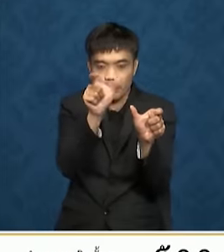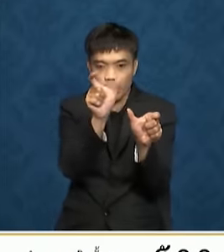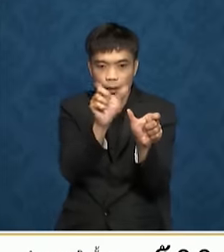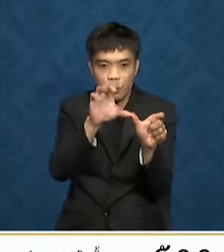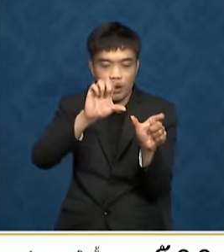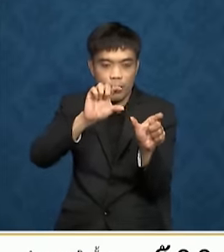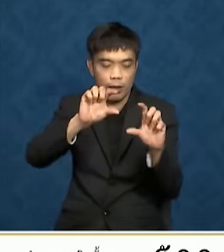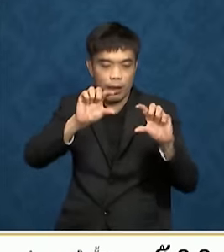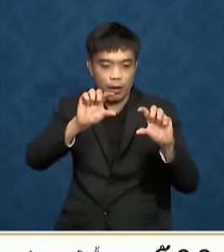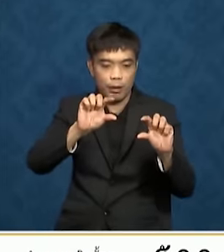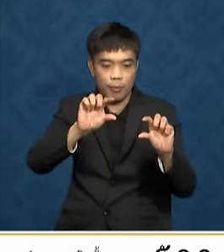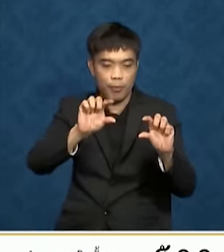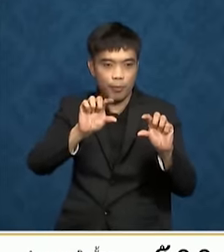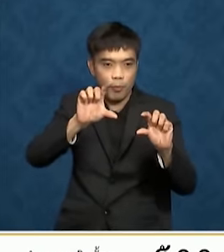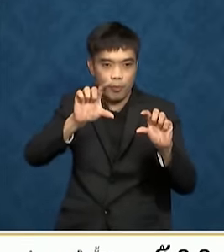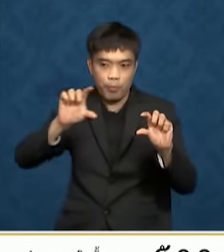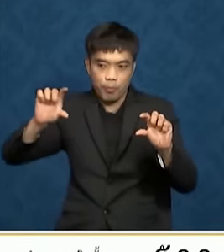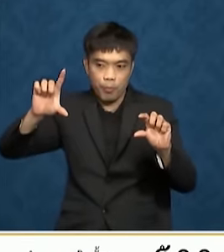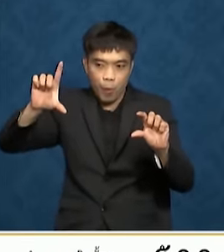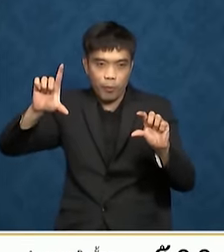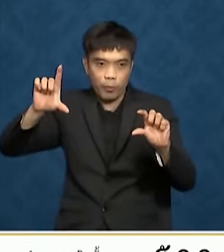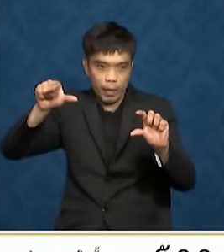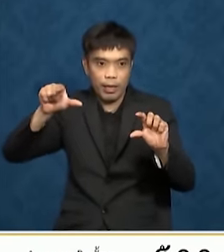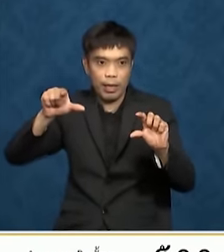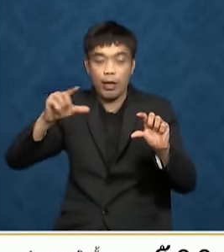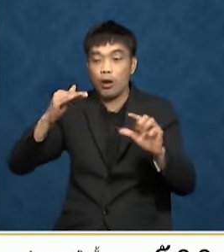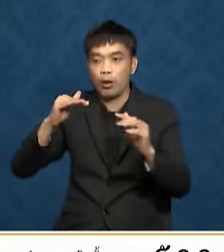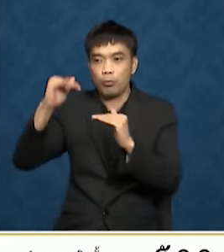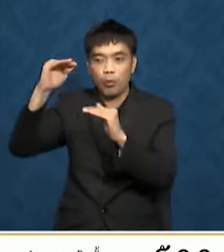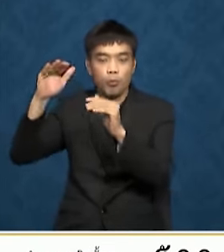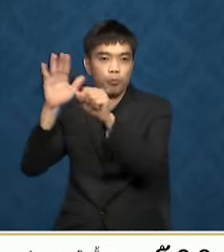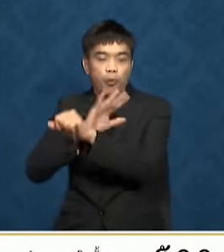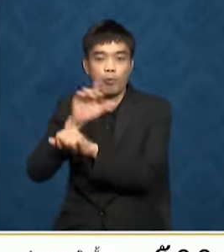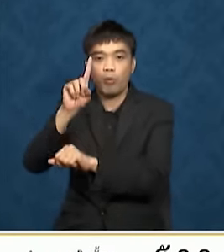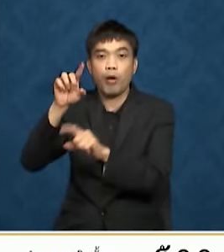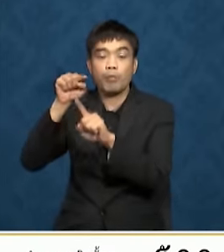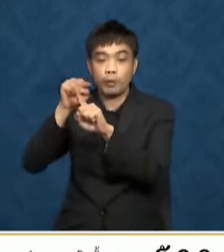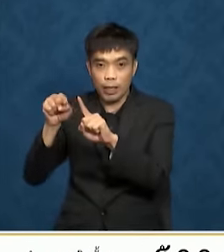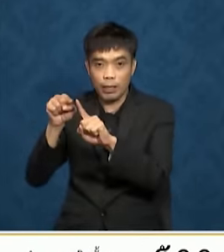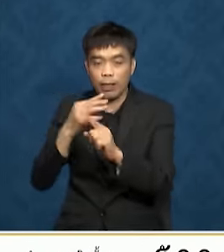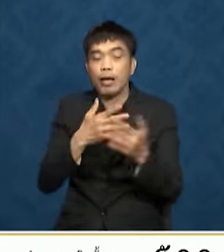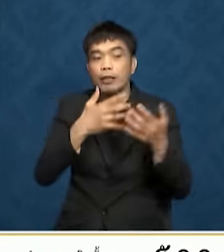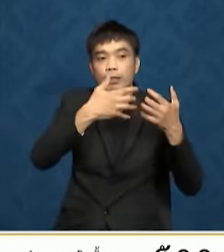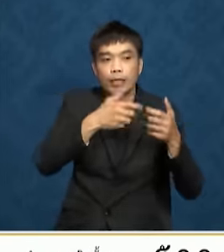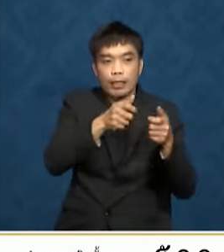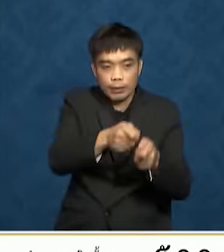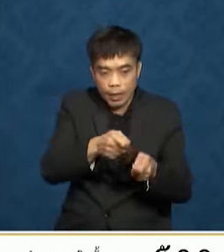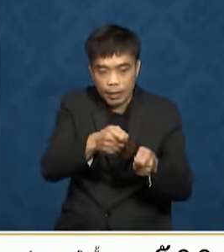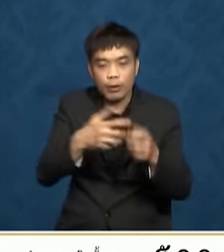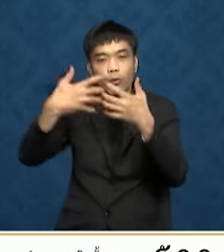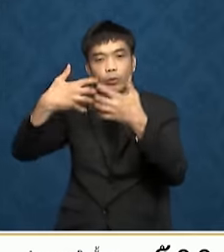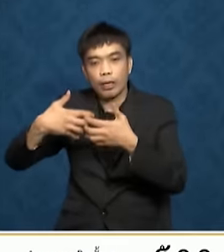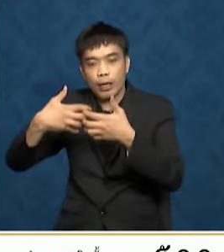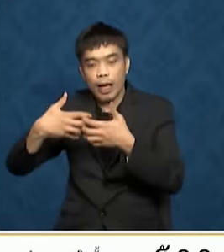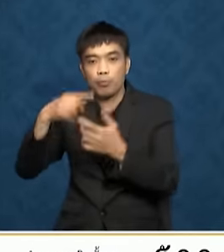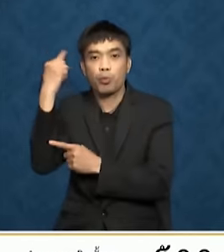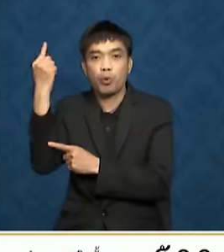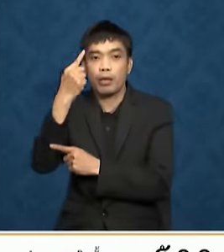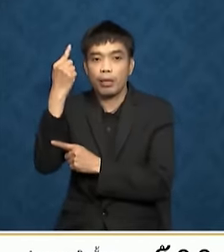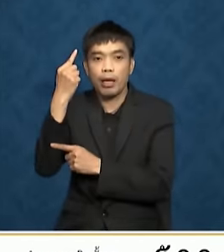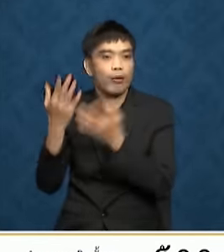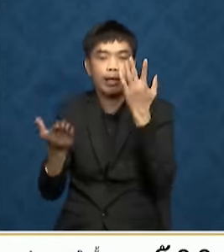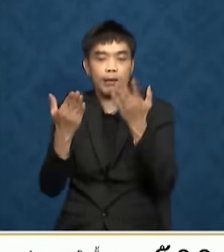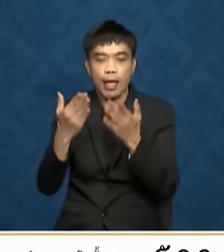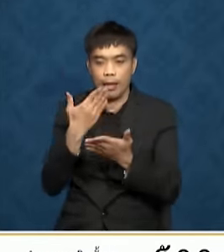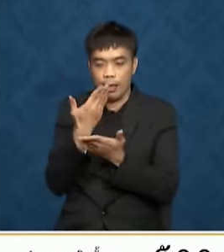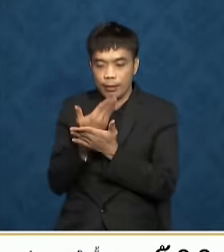ขยายแล้วก็อยากจะสะท้อนให้เห็นว่าในเรื่องของเกษตรก็ดีเรื่องของอุตสาหกรรมก็ดีเรื่องของการท่องเที่ยวก็ดีงบประมาณปี 68